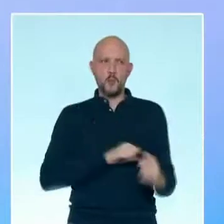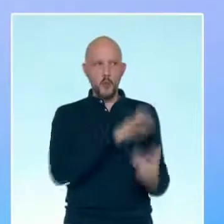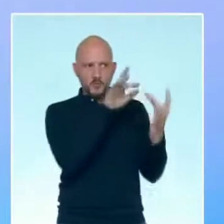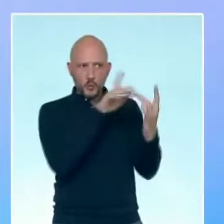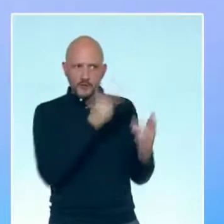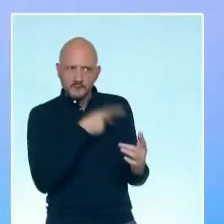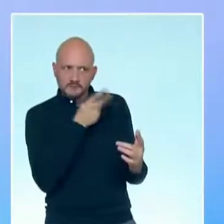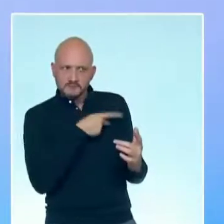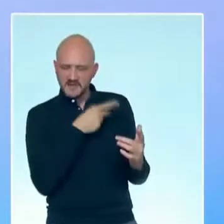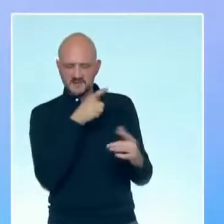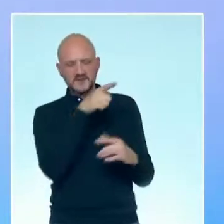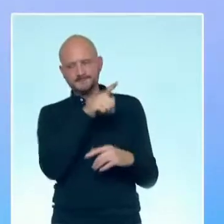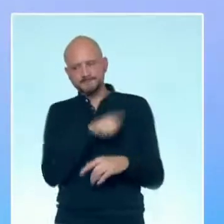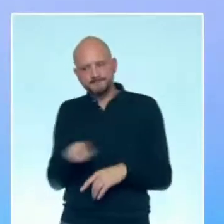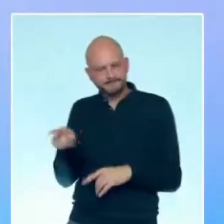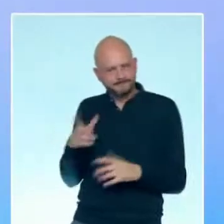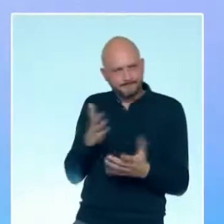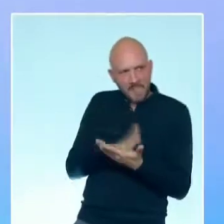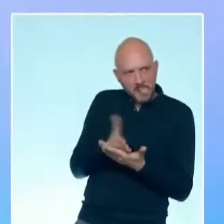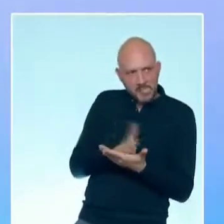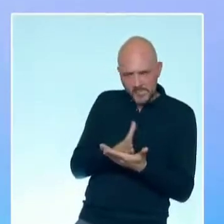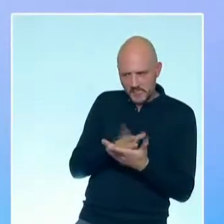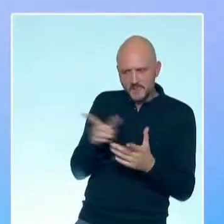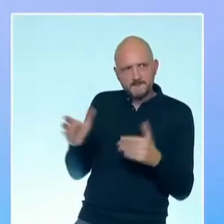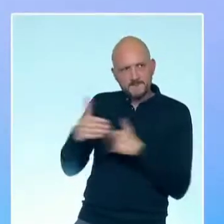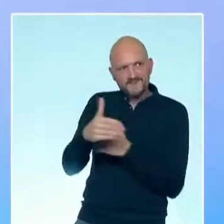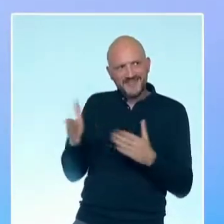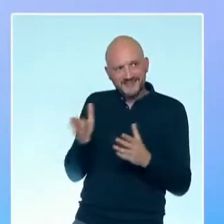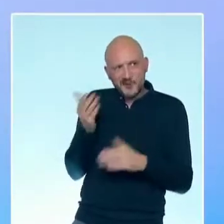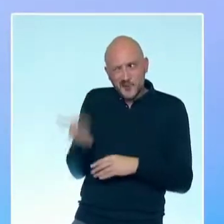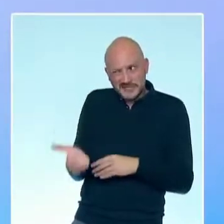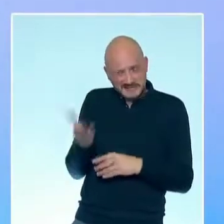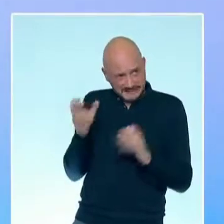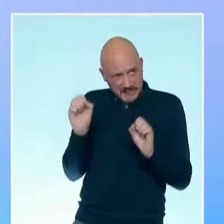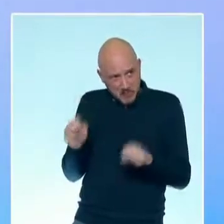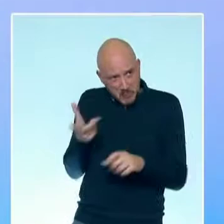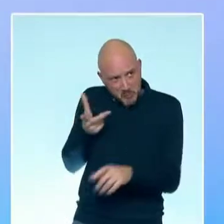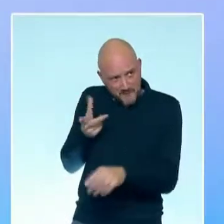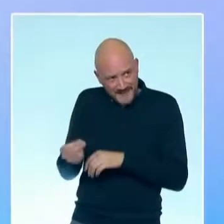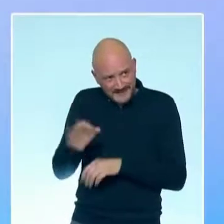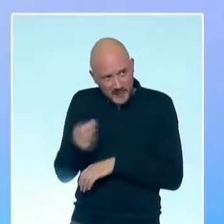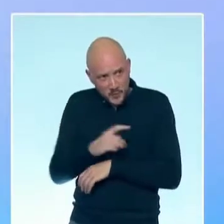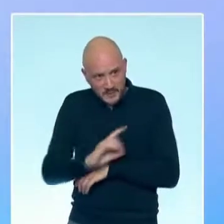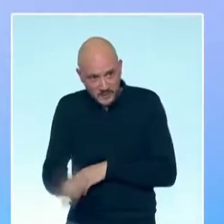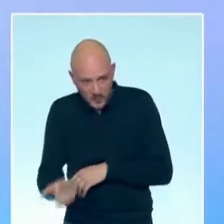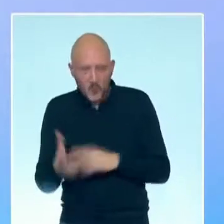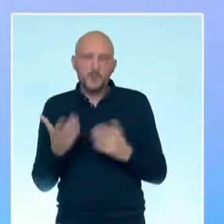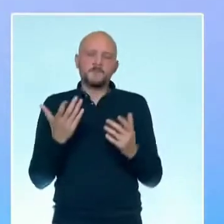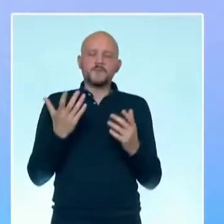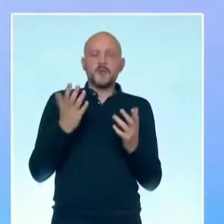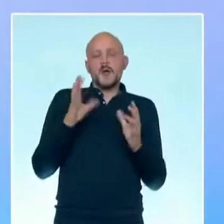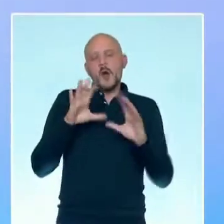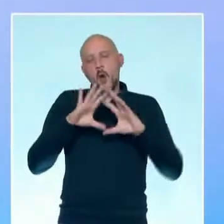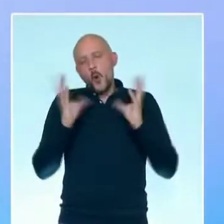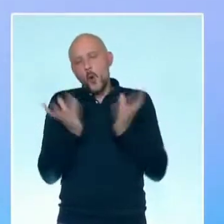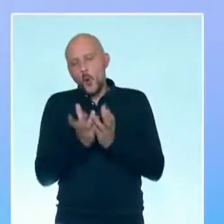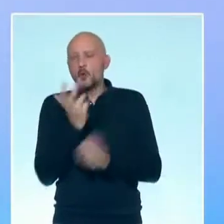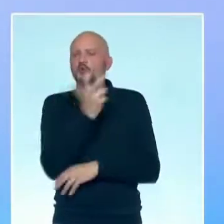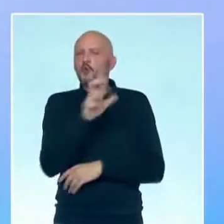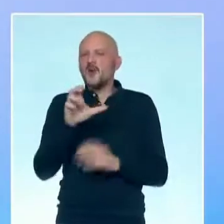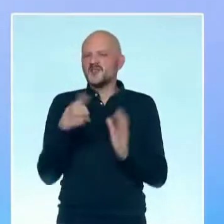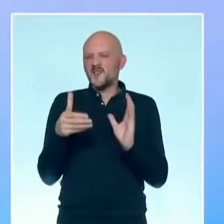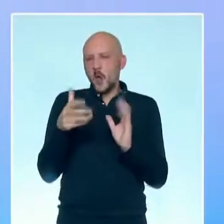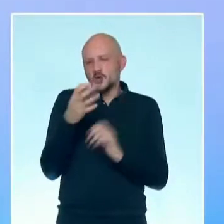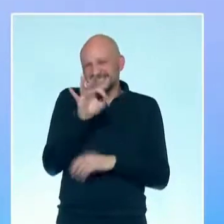pédiatre, s'ils ont un doute, pour savoir si leur enfant fait partie de cette catégorie d'enfants dits à risque. Environ 350 000 enfants sont concernés. La